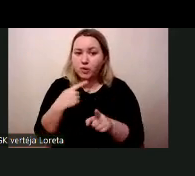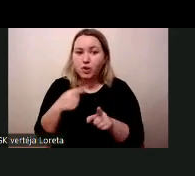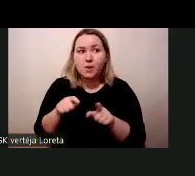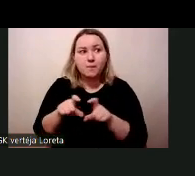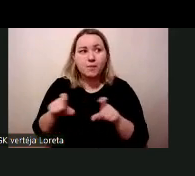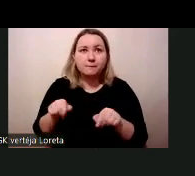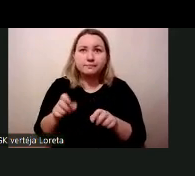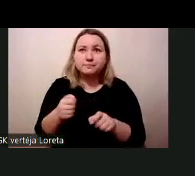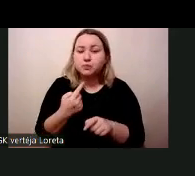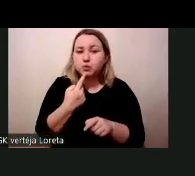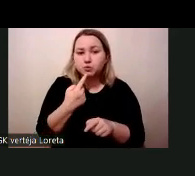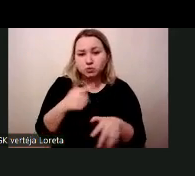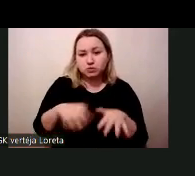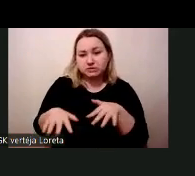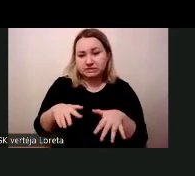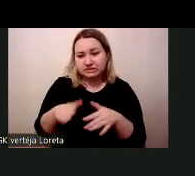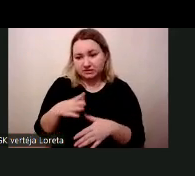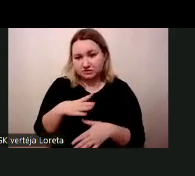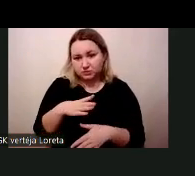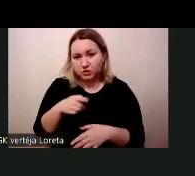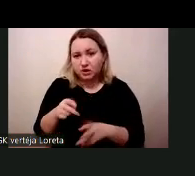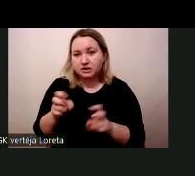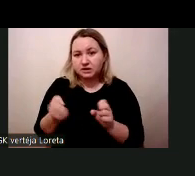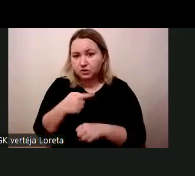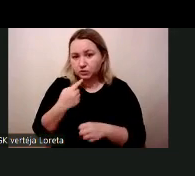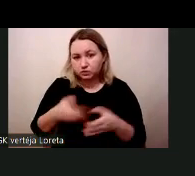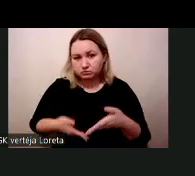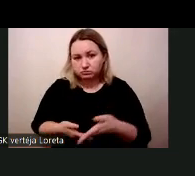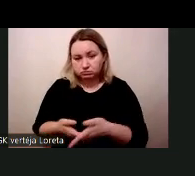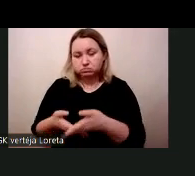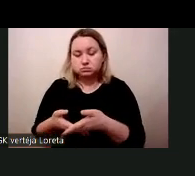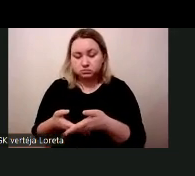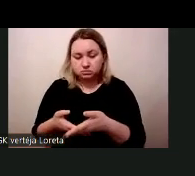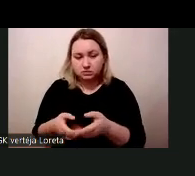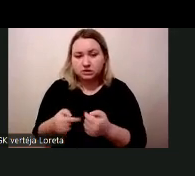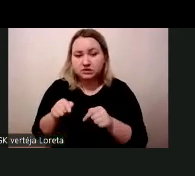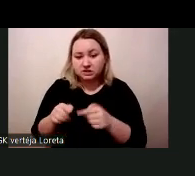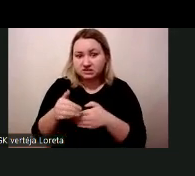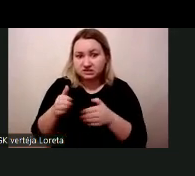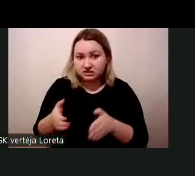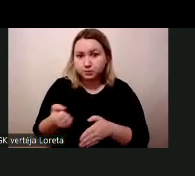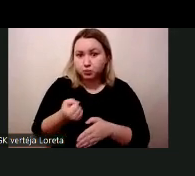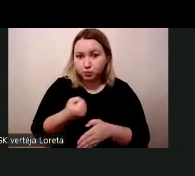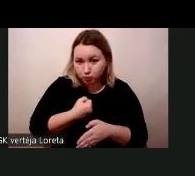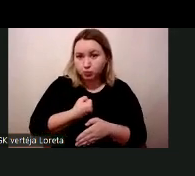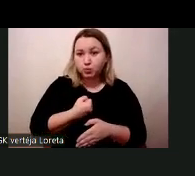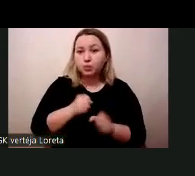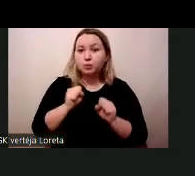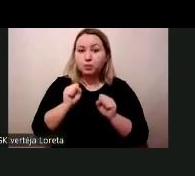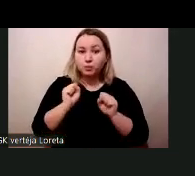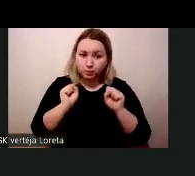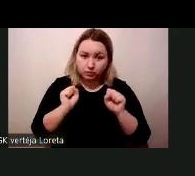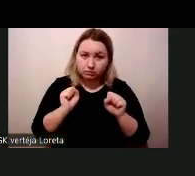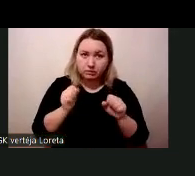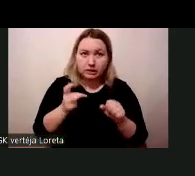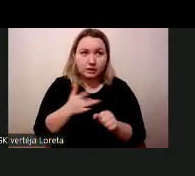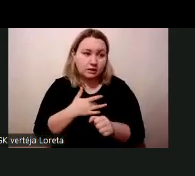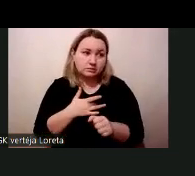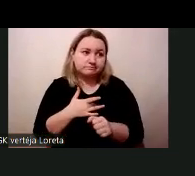mokykla, buvo reikalinga pagalba. Taigi, turint tokią sistemą, galbūt nereiškia, kad